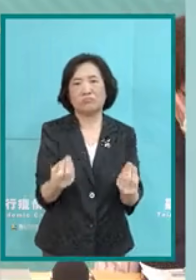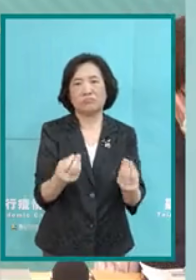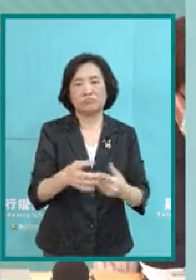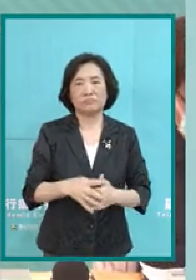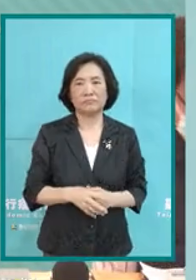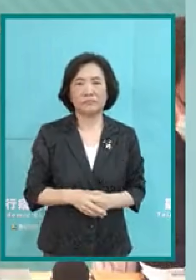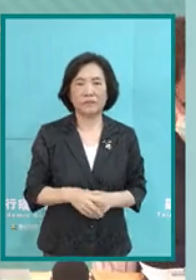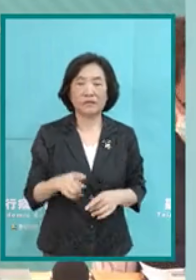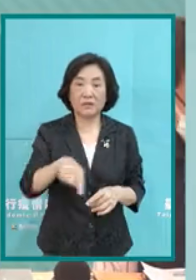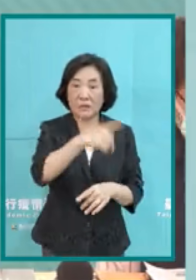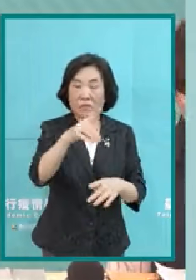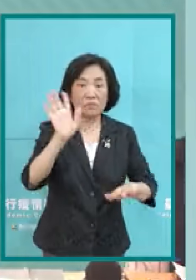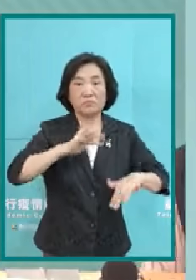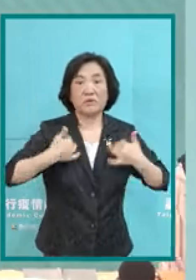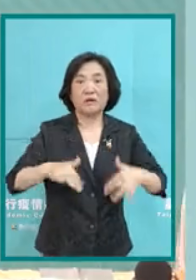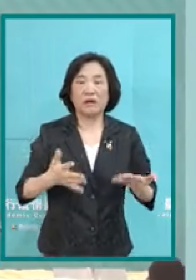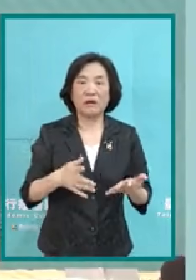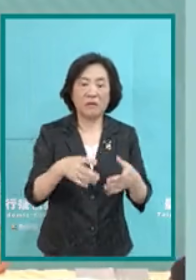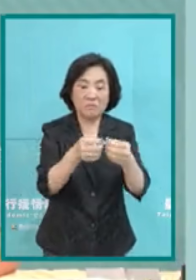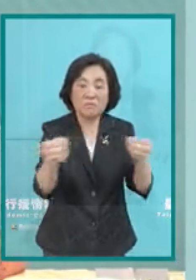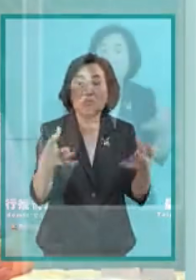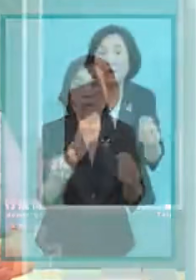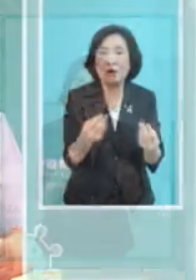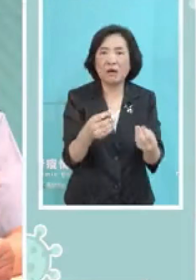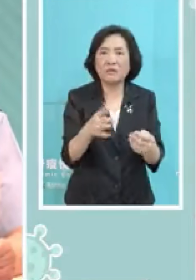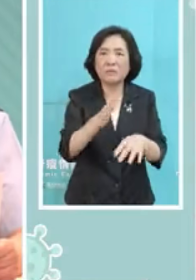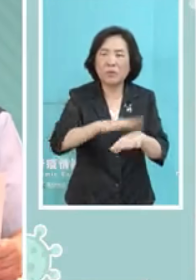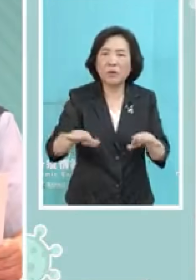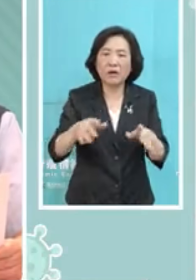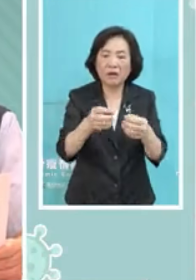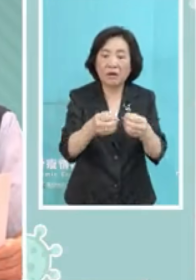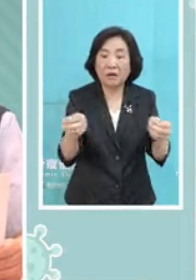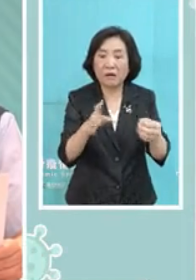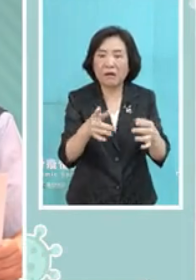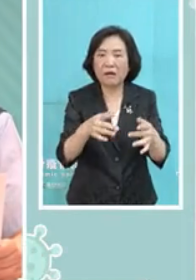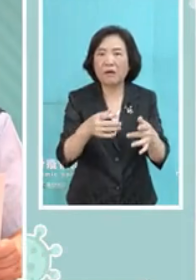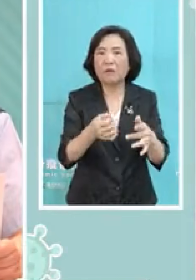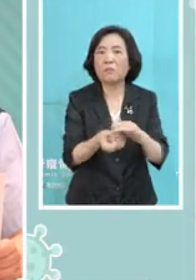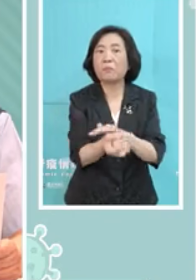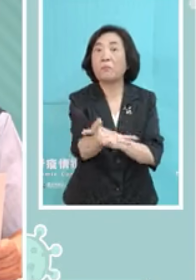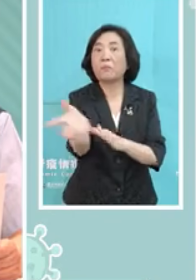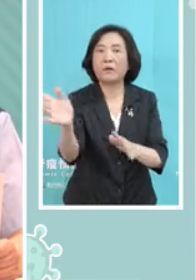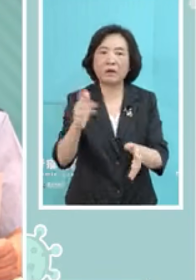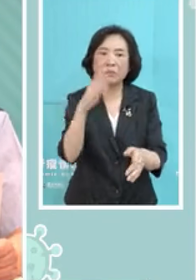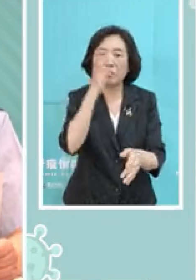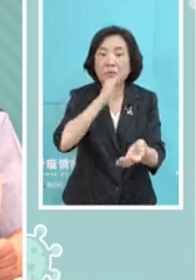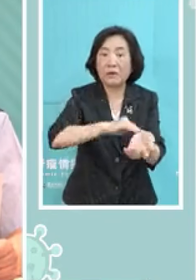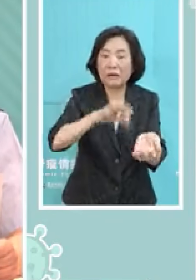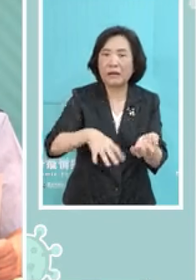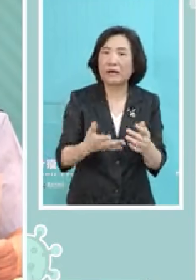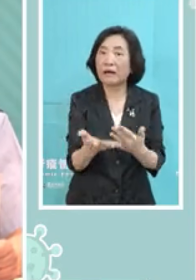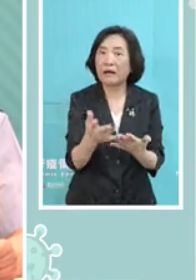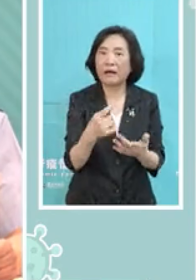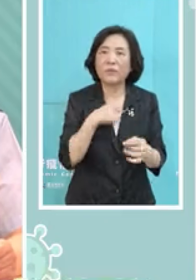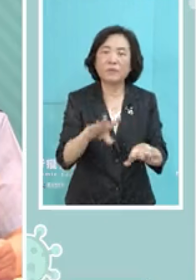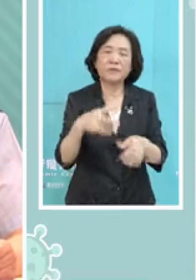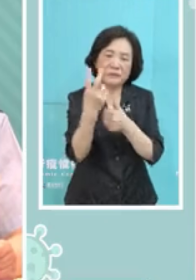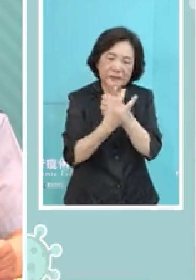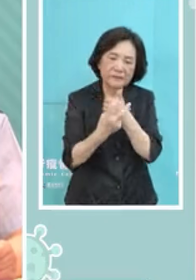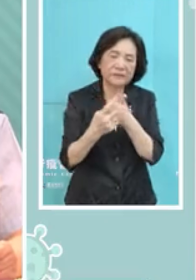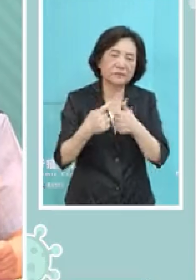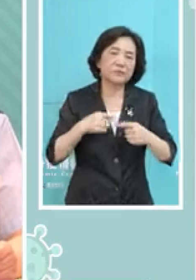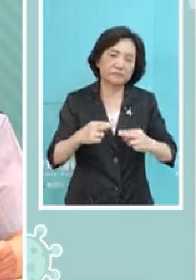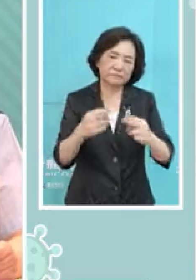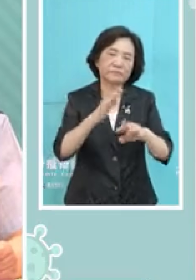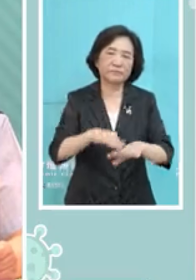也在不高兴说，没有疫苗状态下怎么还会有疫苗流到一些诊所？啊，这是我们要去检讨改进的